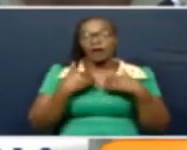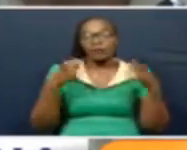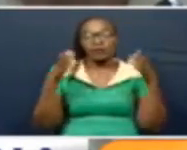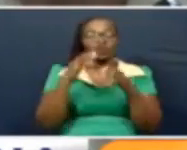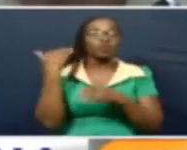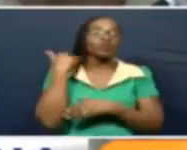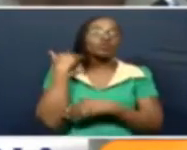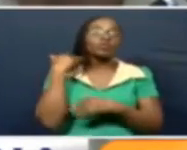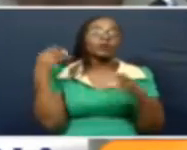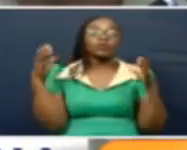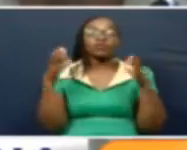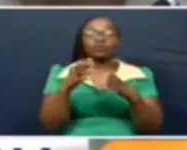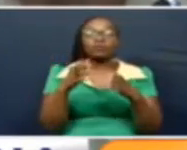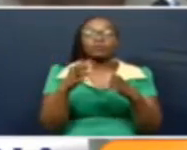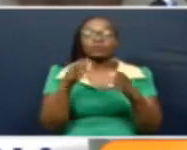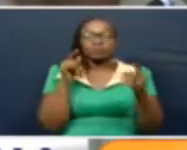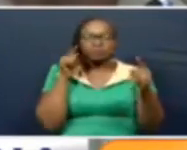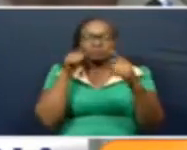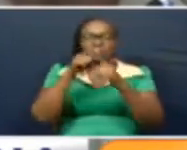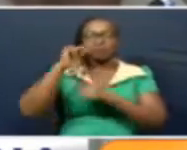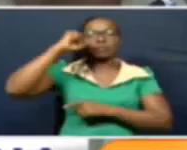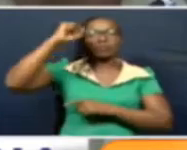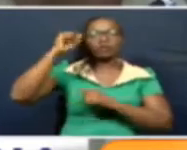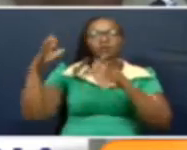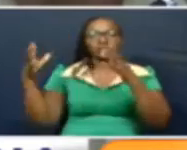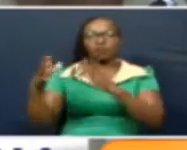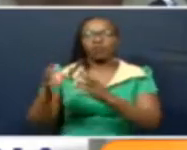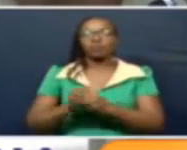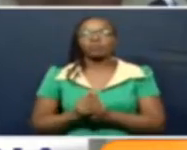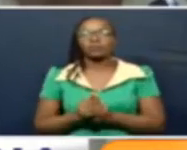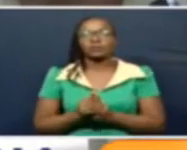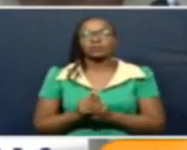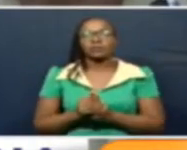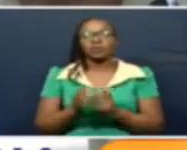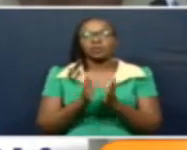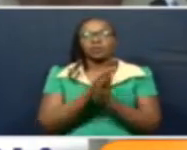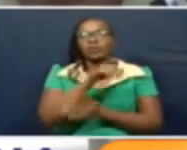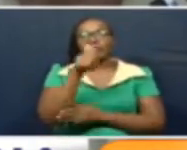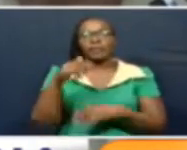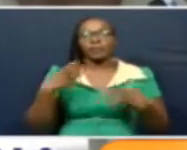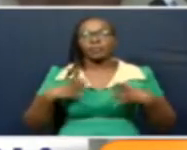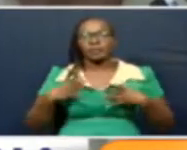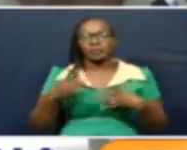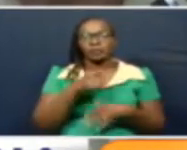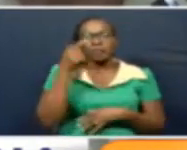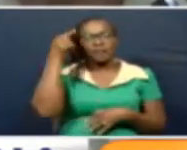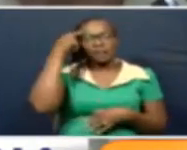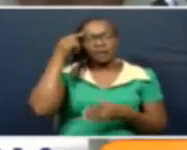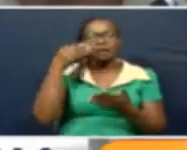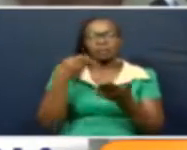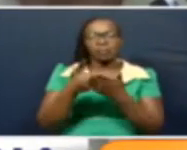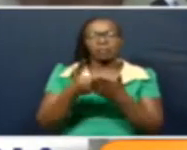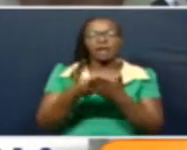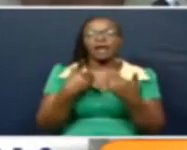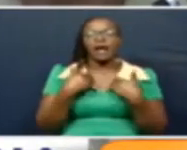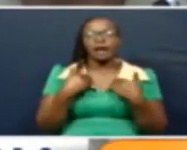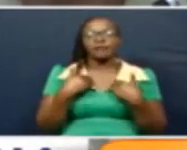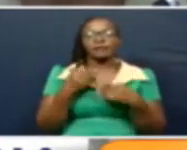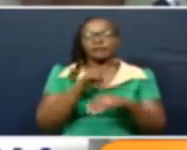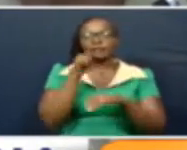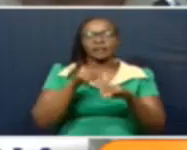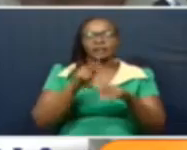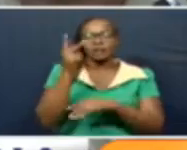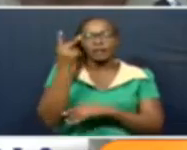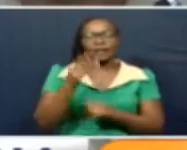gangsters that is targeting politicians and those people whom they think have money in this nation.